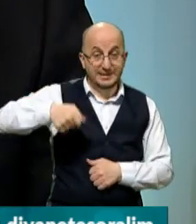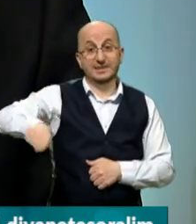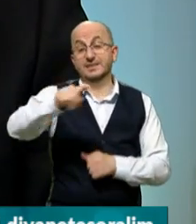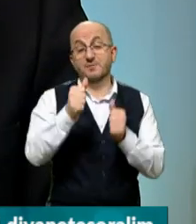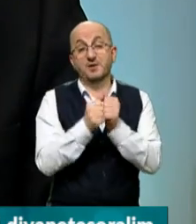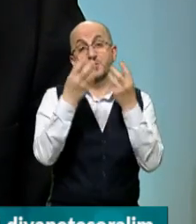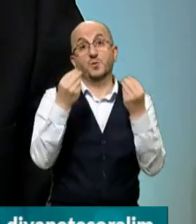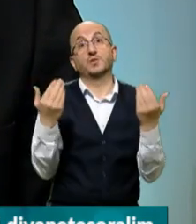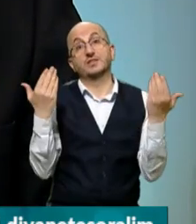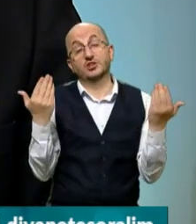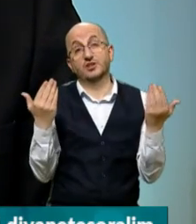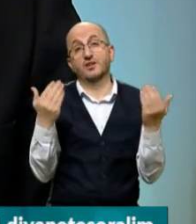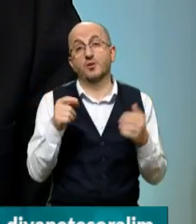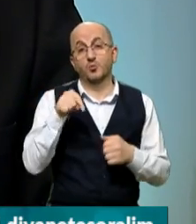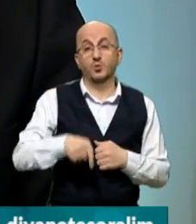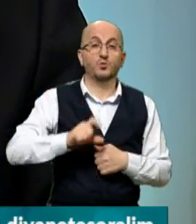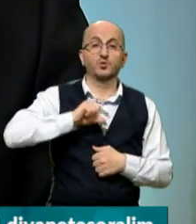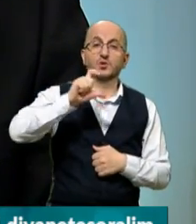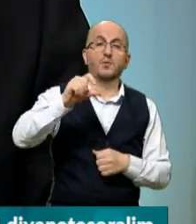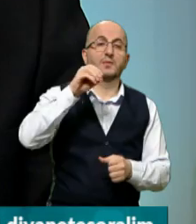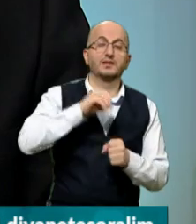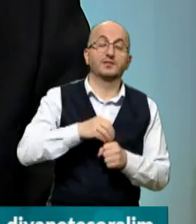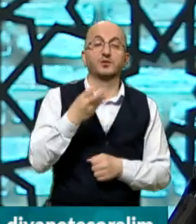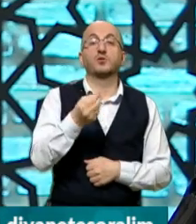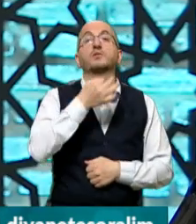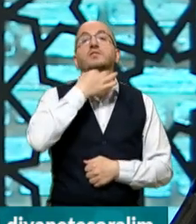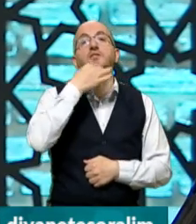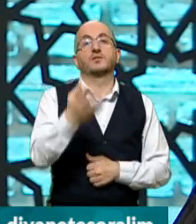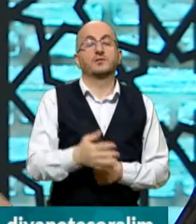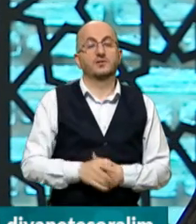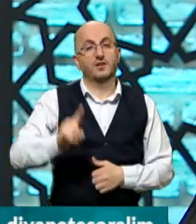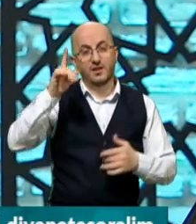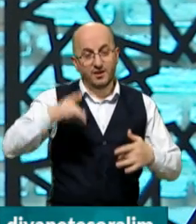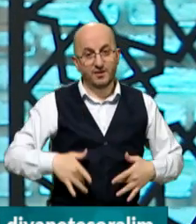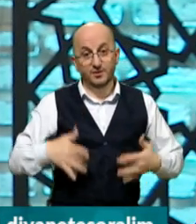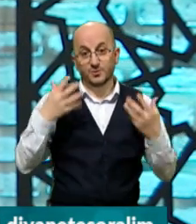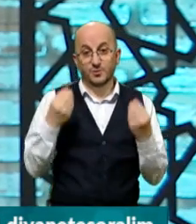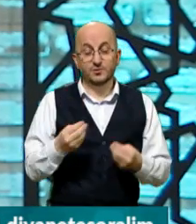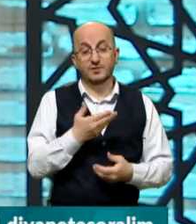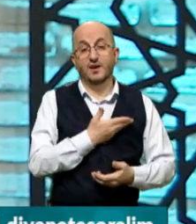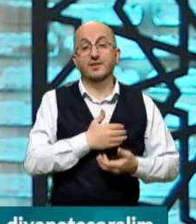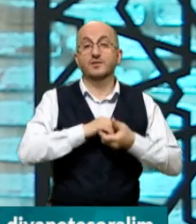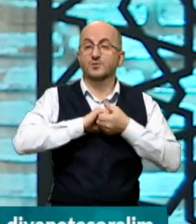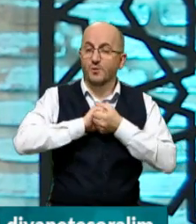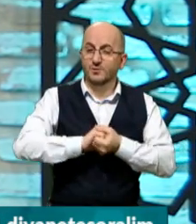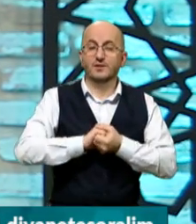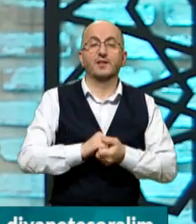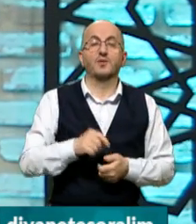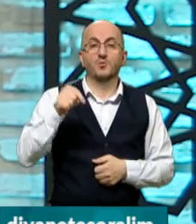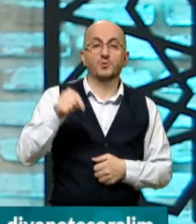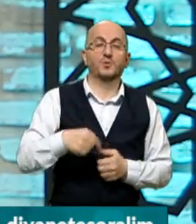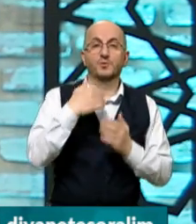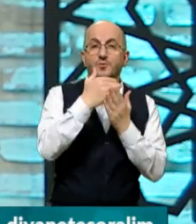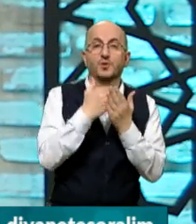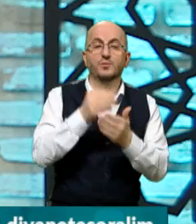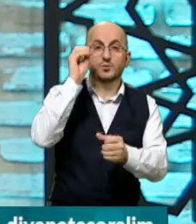Nasip ederse. Bugünkü cevaplarınız için çok teşekkür ederiz. Allah razı olsun. Aziz dostlar, bugünlük